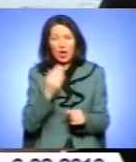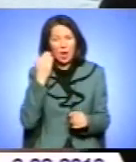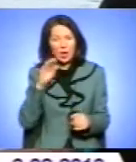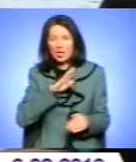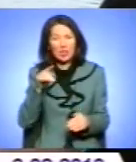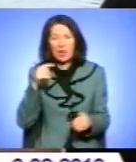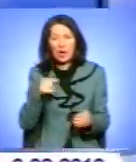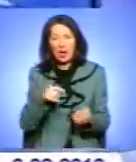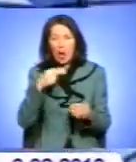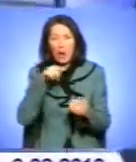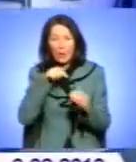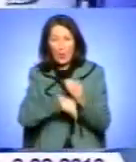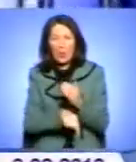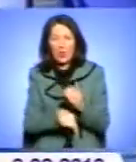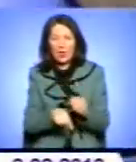попадати.